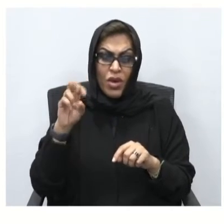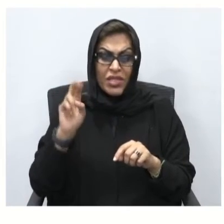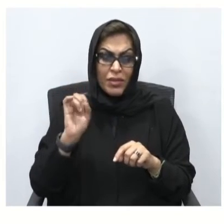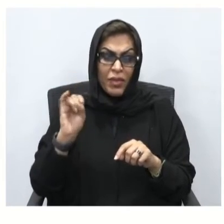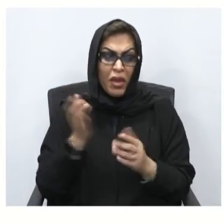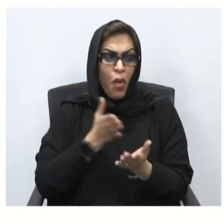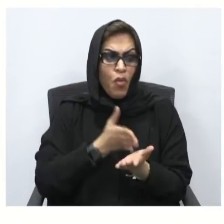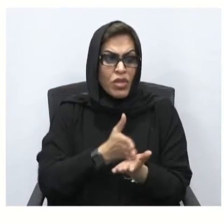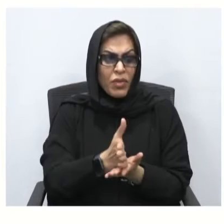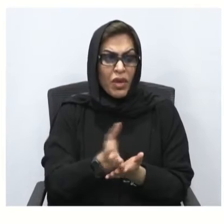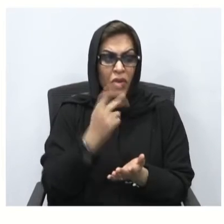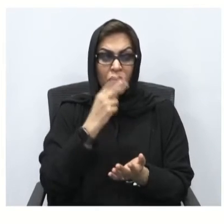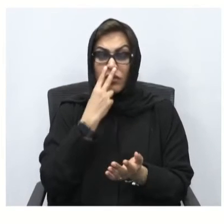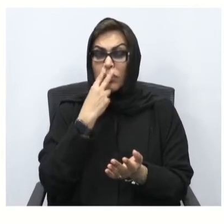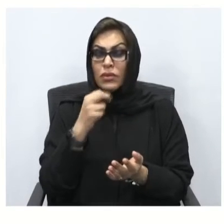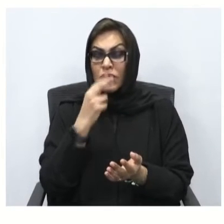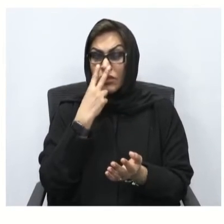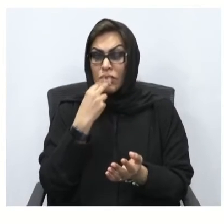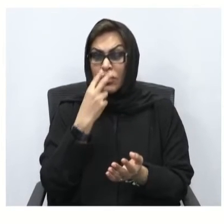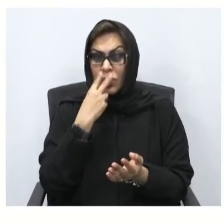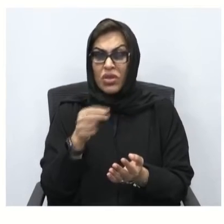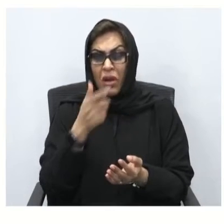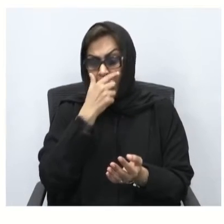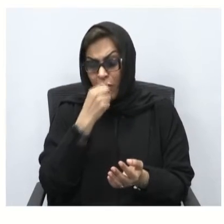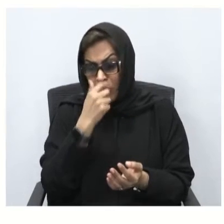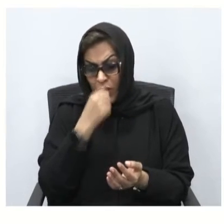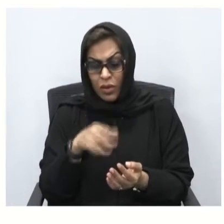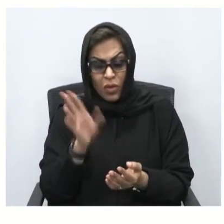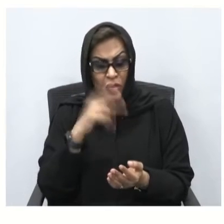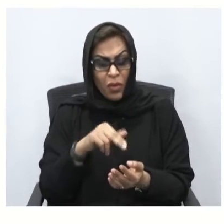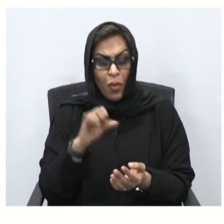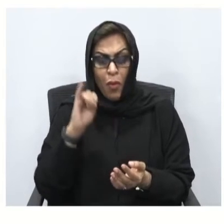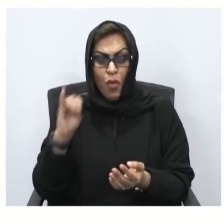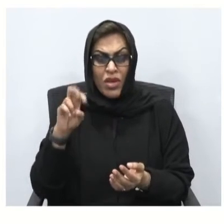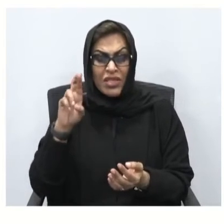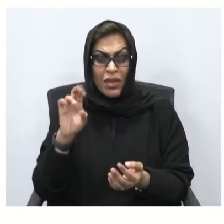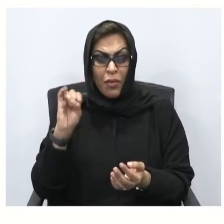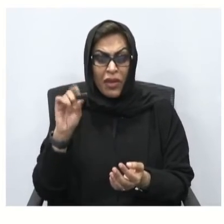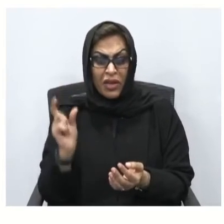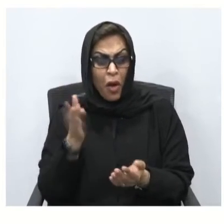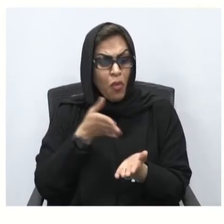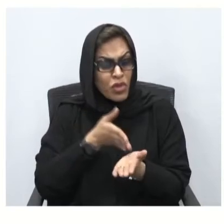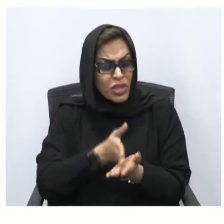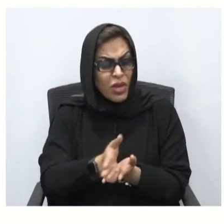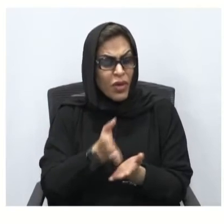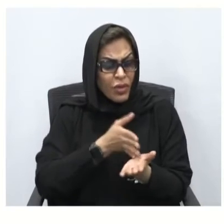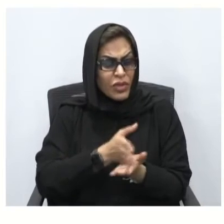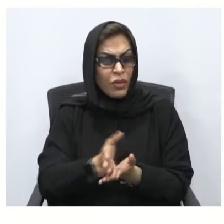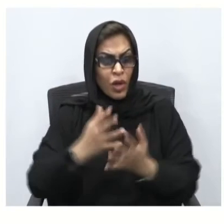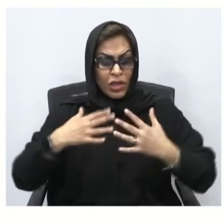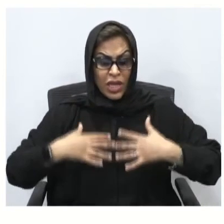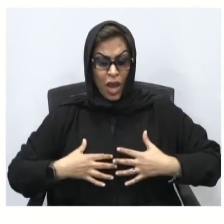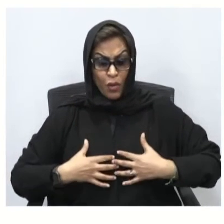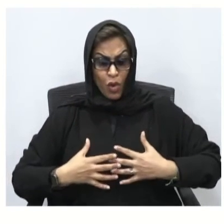والزكام معدي المزمنه اللي هي غير معديه ولكنها مستديمه التهاب